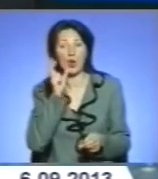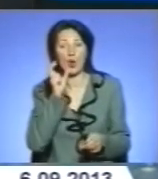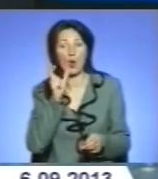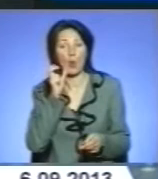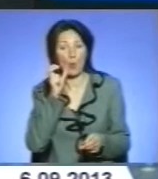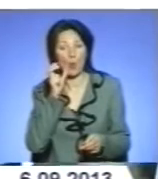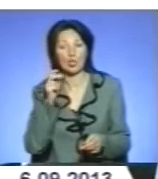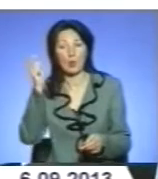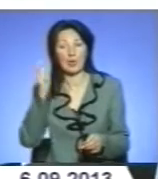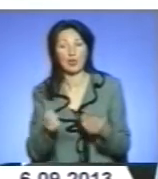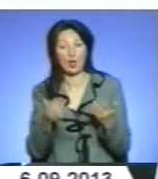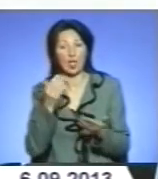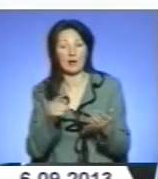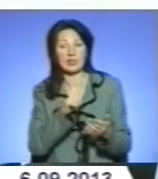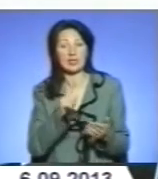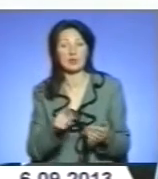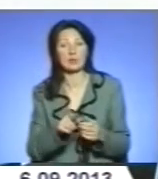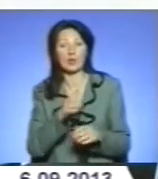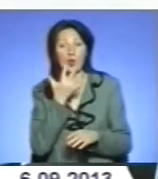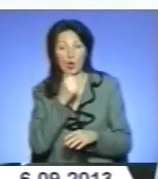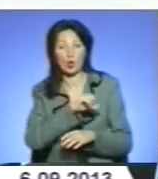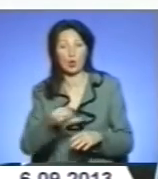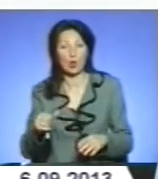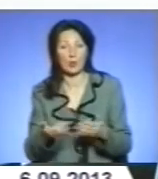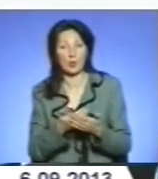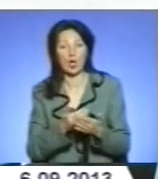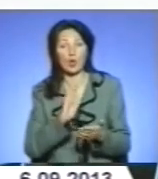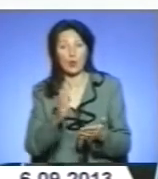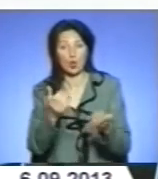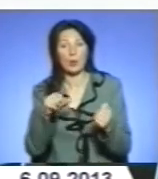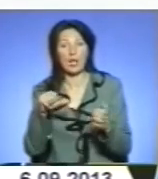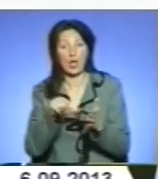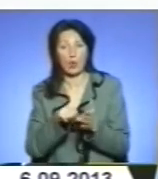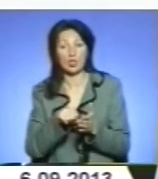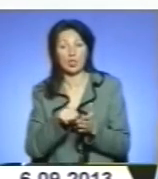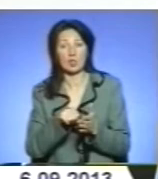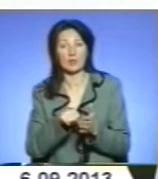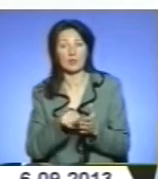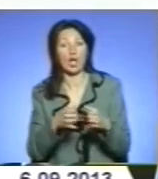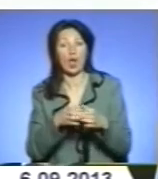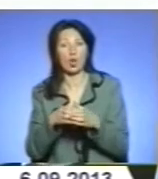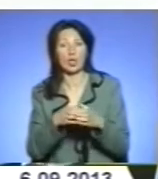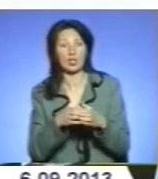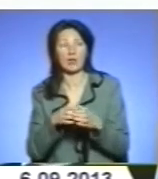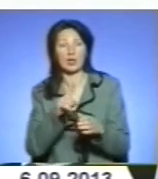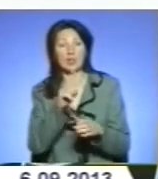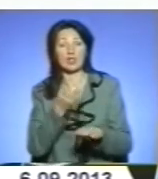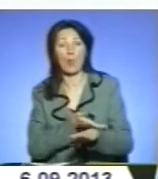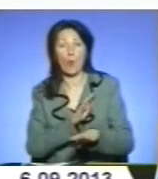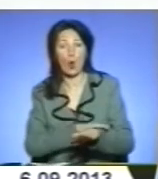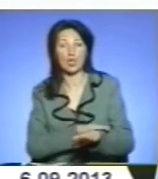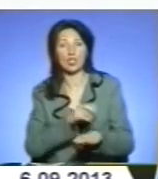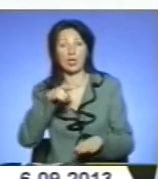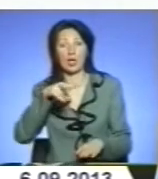значення. Наприклад, будуть брати участь колективи із Польщі, колективи з